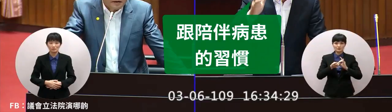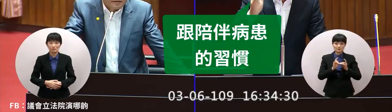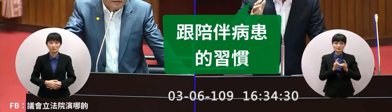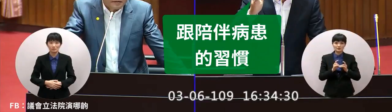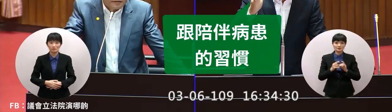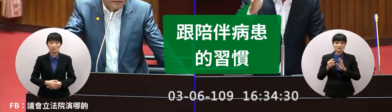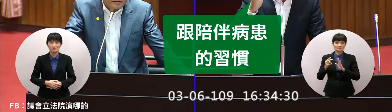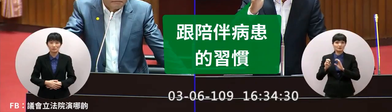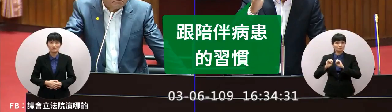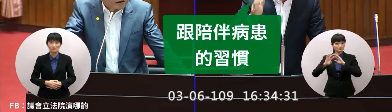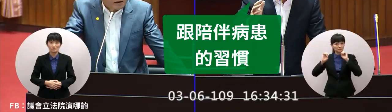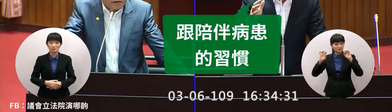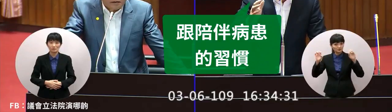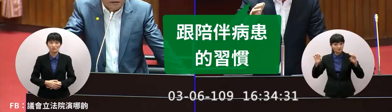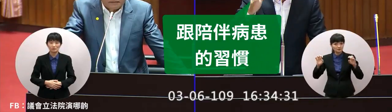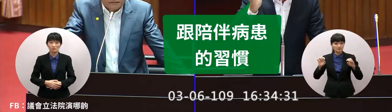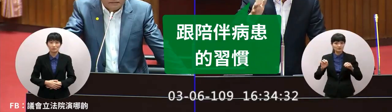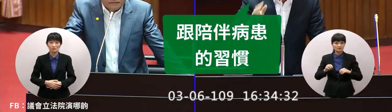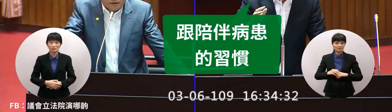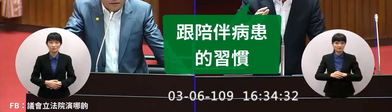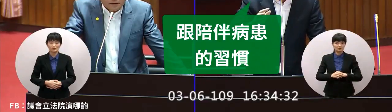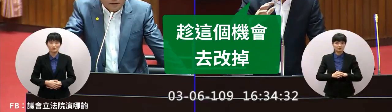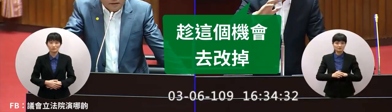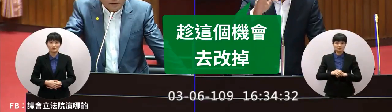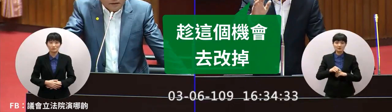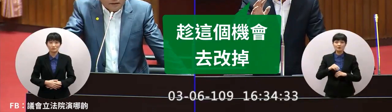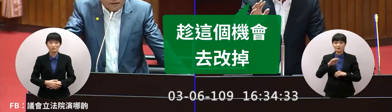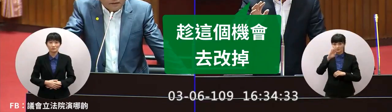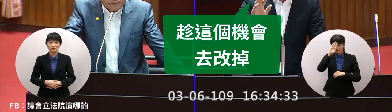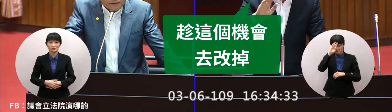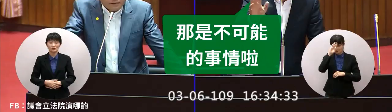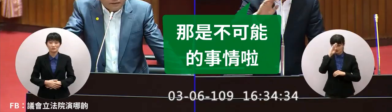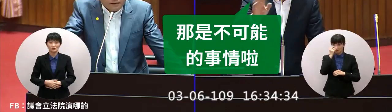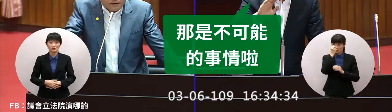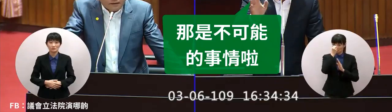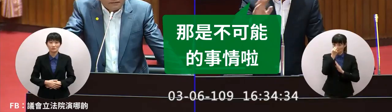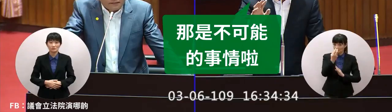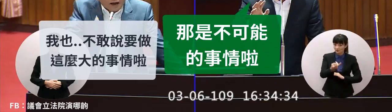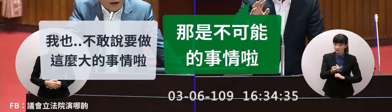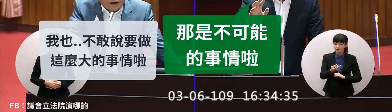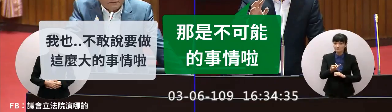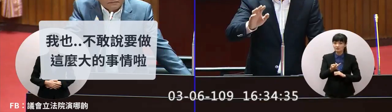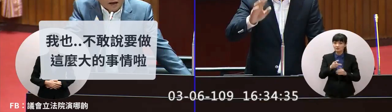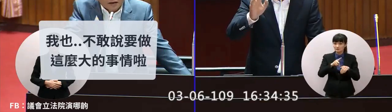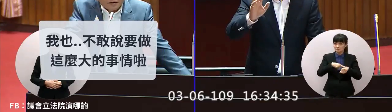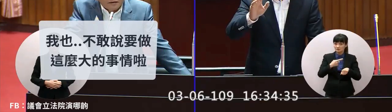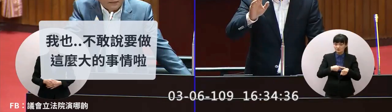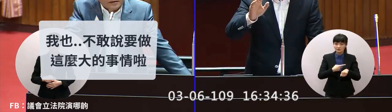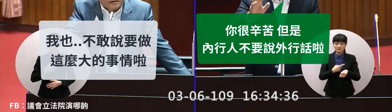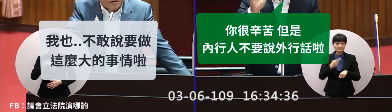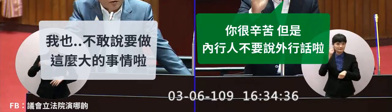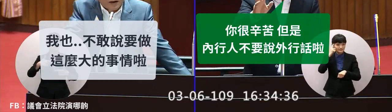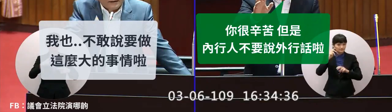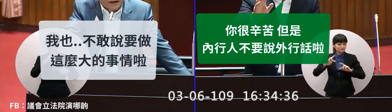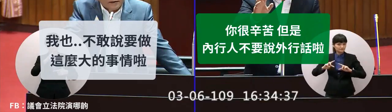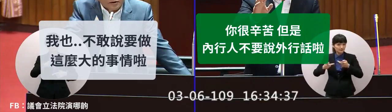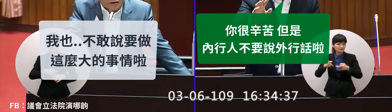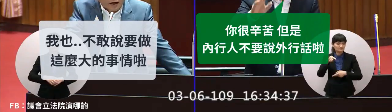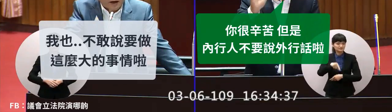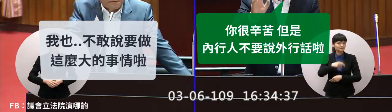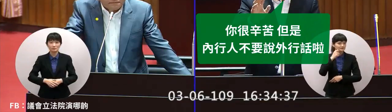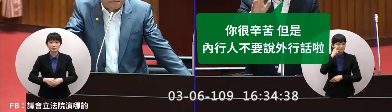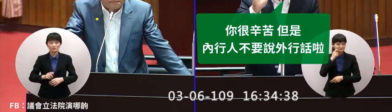啊，甲病批判。病患的这个习惯，趁这个机会去改掉，那是无可能的代志啦。 部长， 对